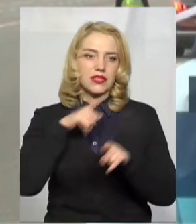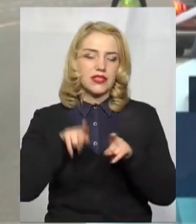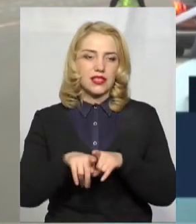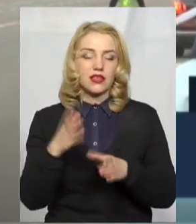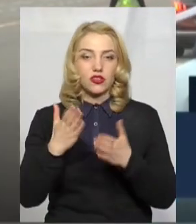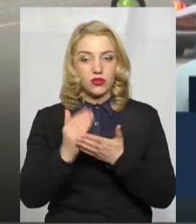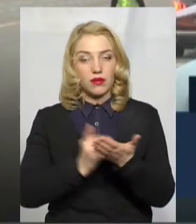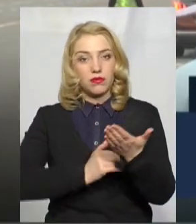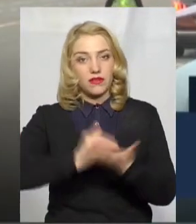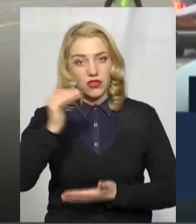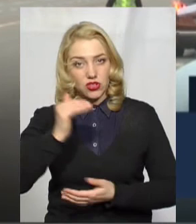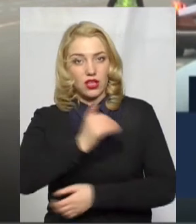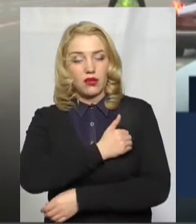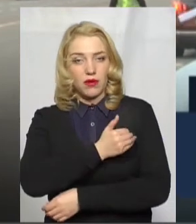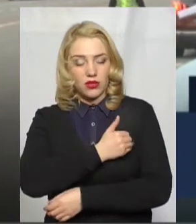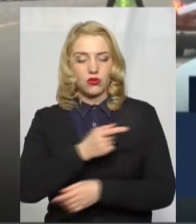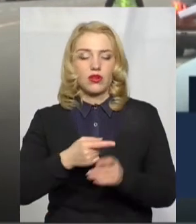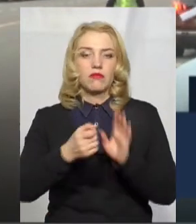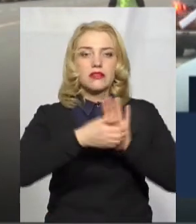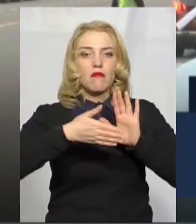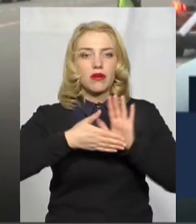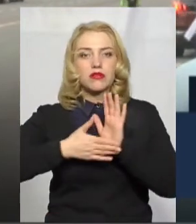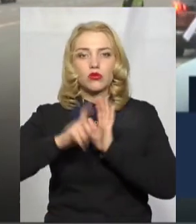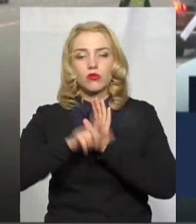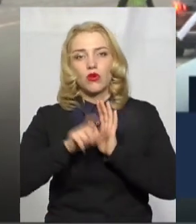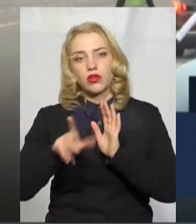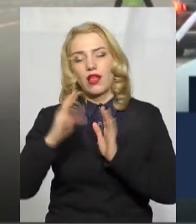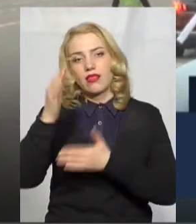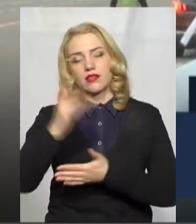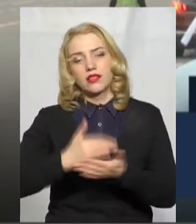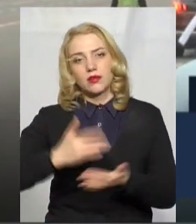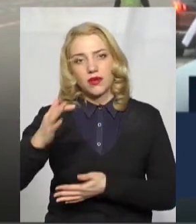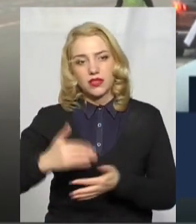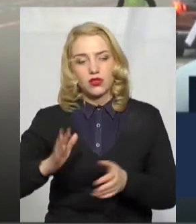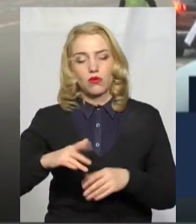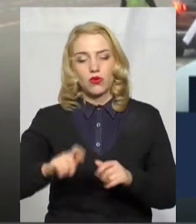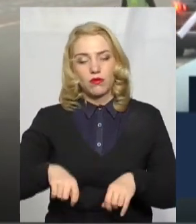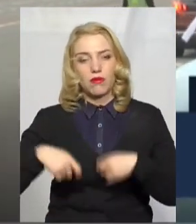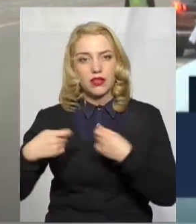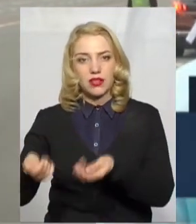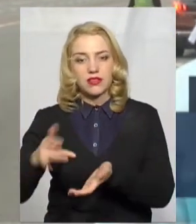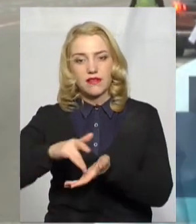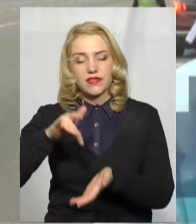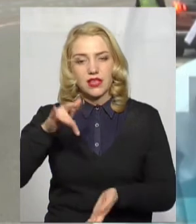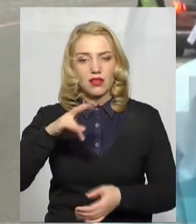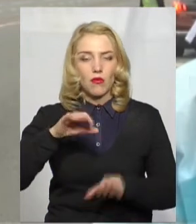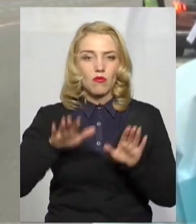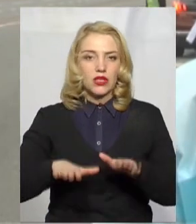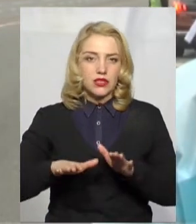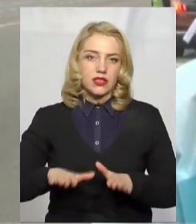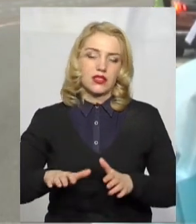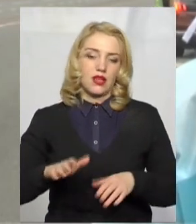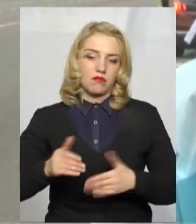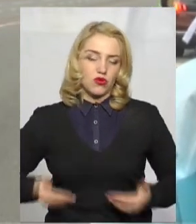підвищення температури, ми записуємо цих людей на список, потім передається в центр, по місцю проживання і їх